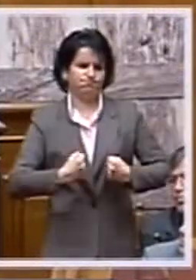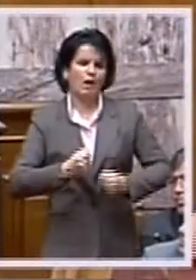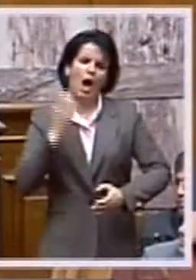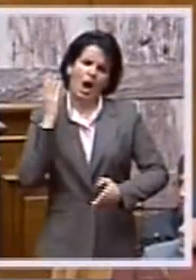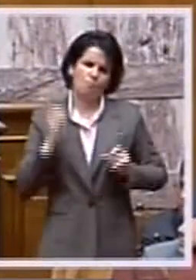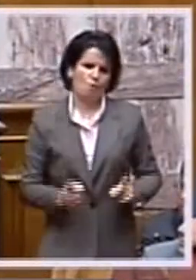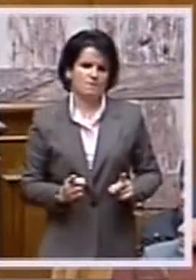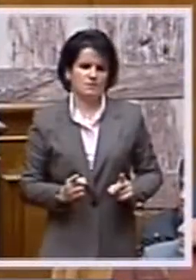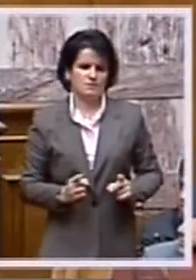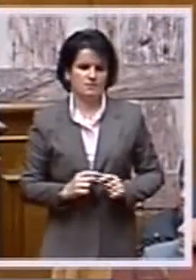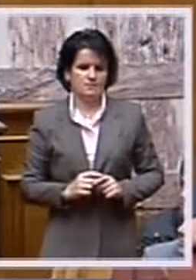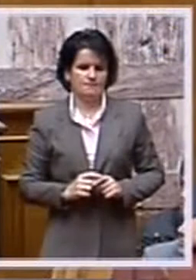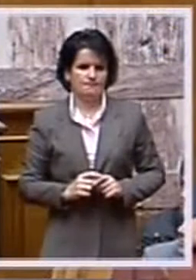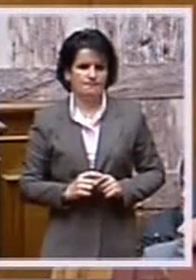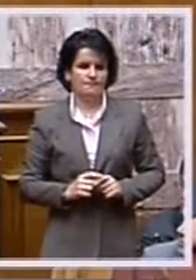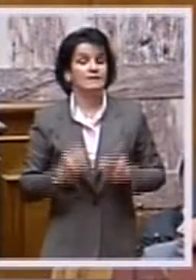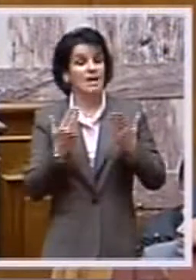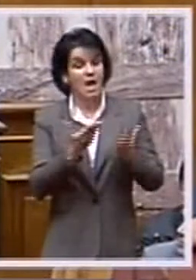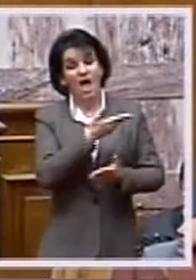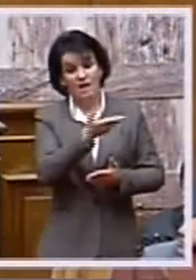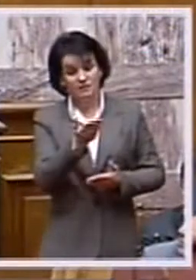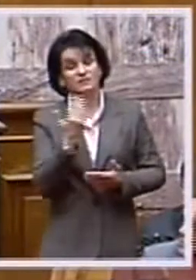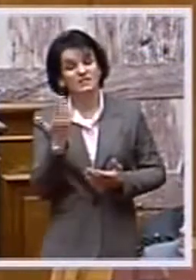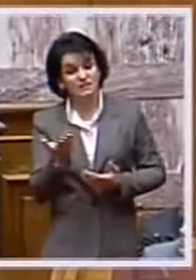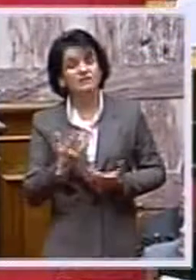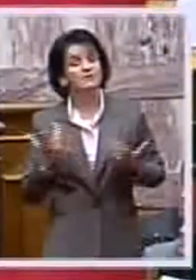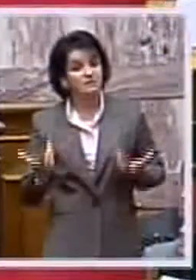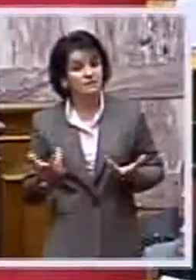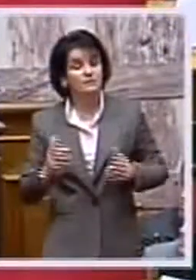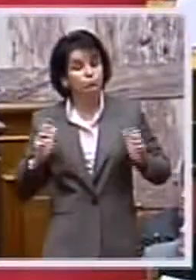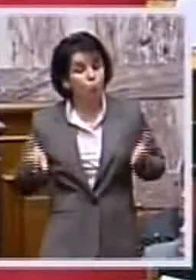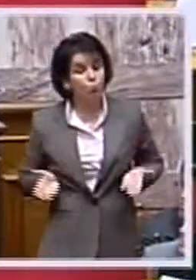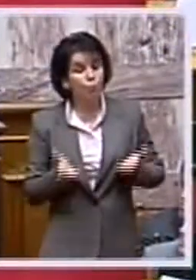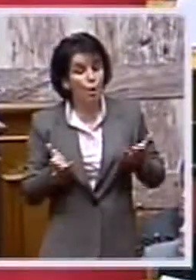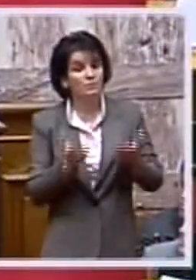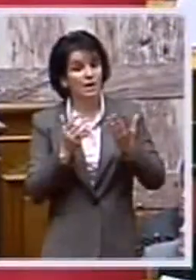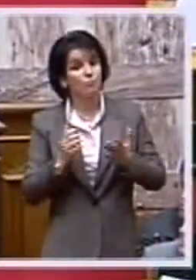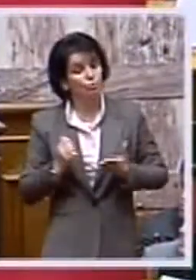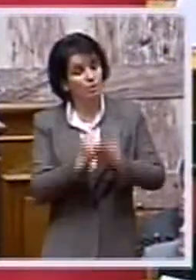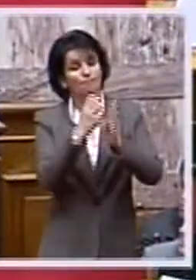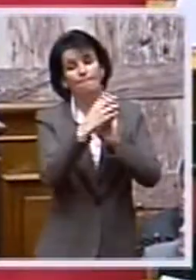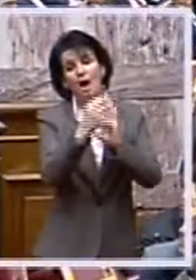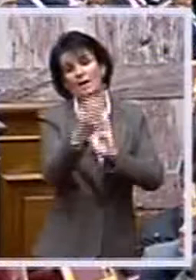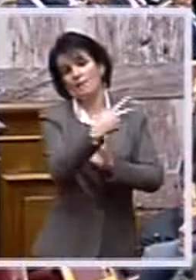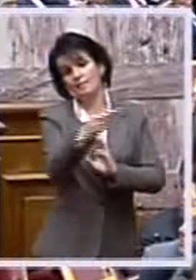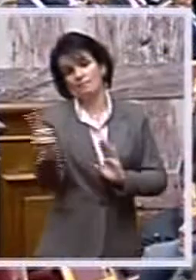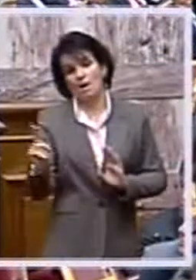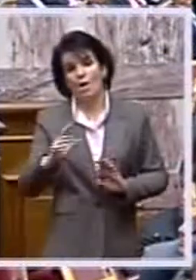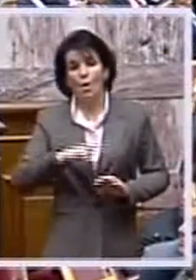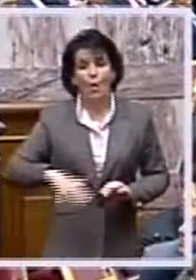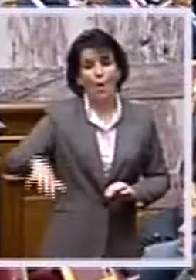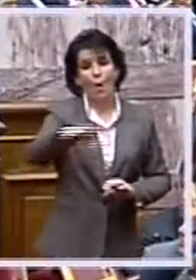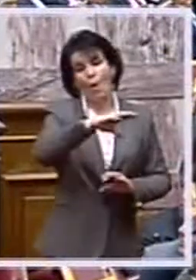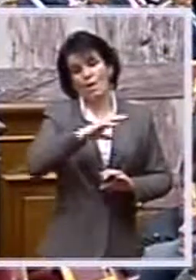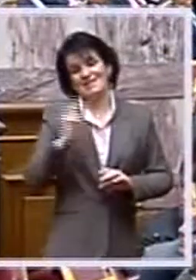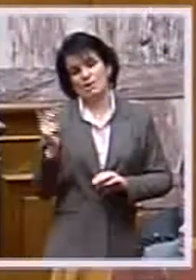αποφασιστικά. Είστε εσείς εκείνοι που προτρέπετε με το δικό σας παράδειγμα ολόκληρη την κοινωνία